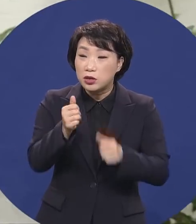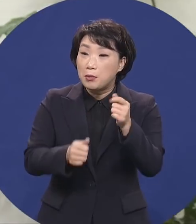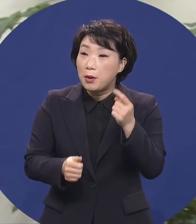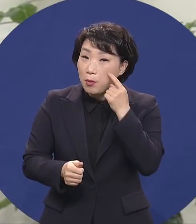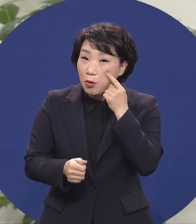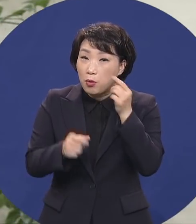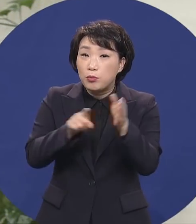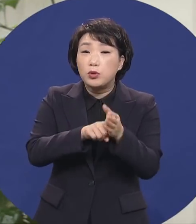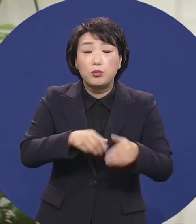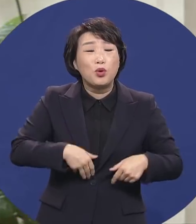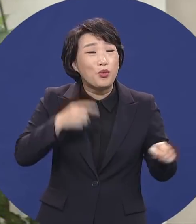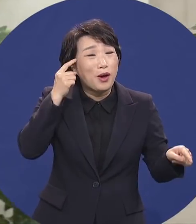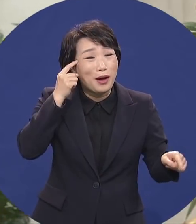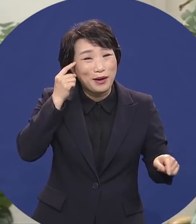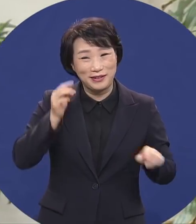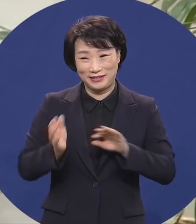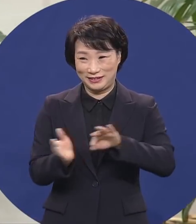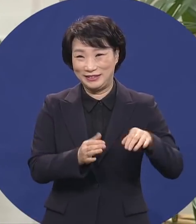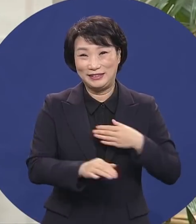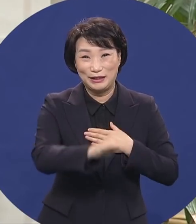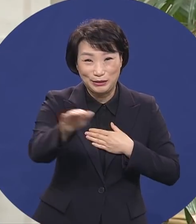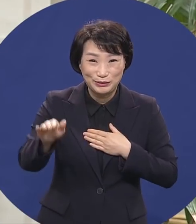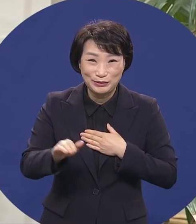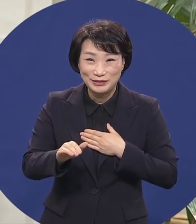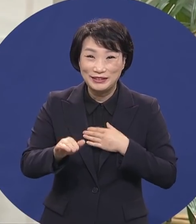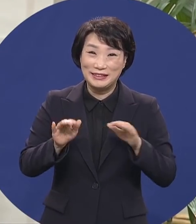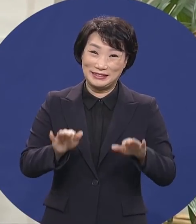있냐? 근데 여러분은